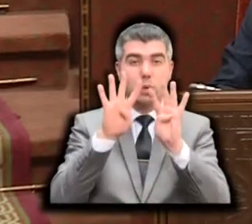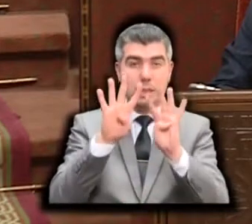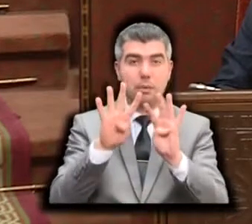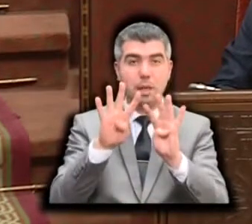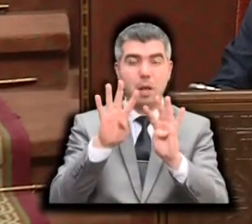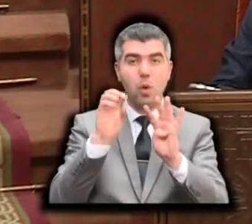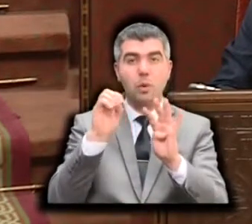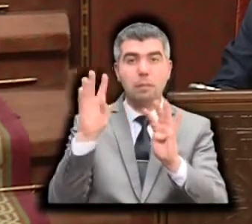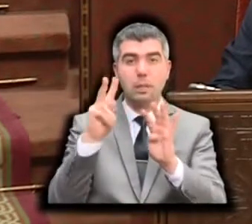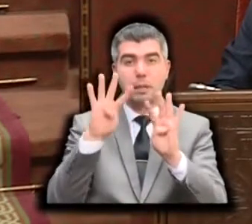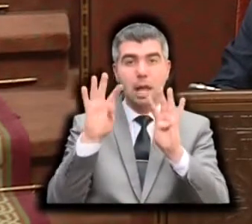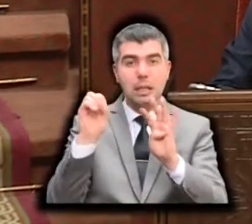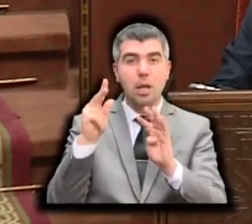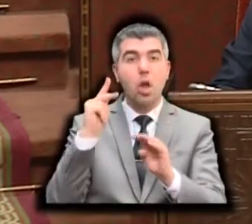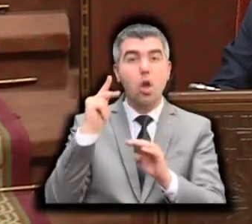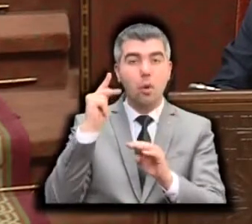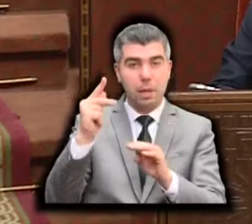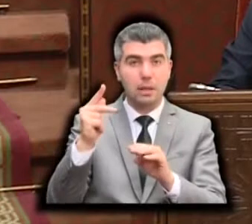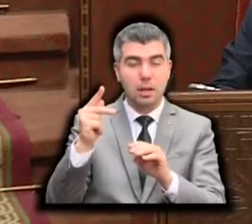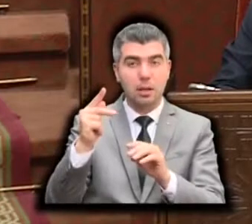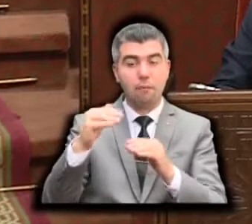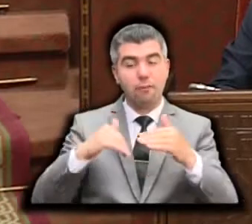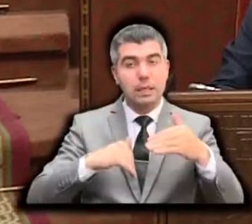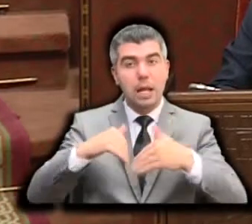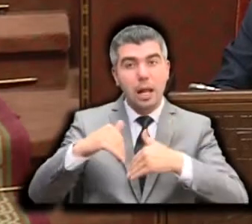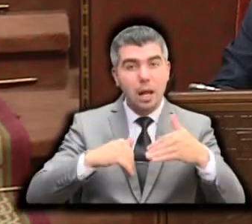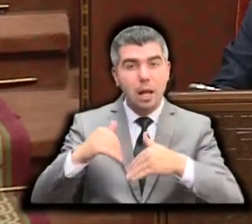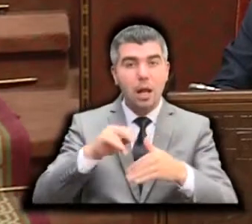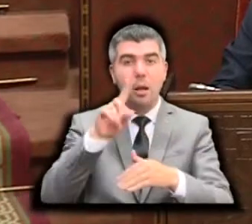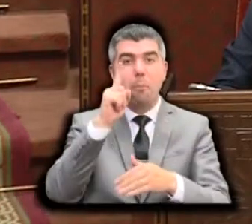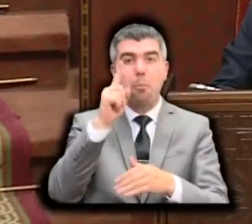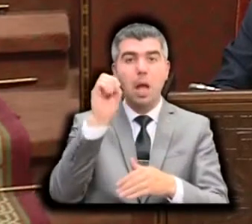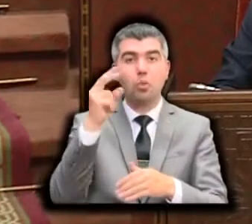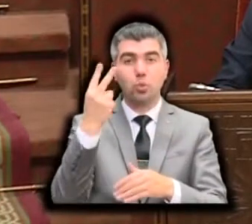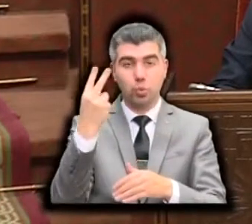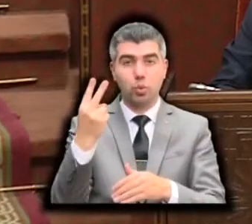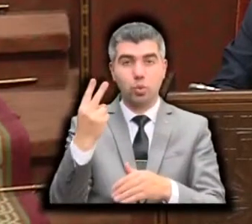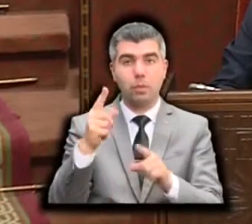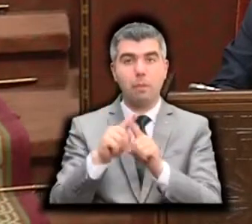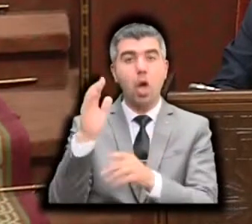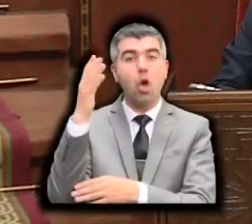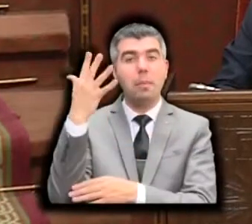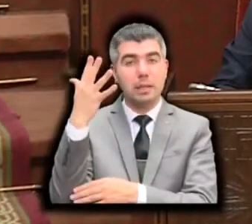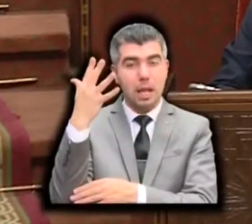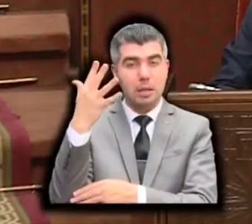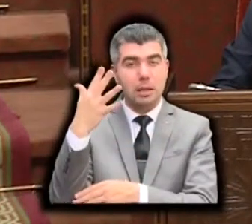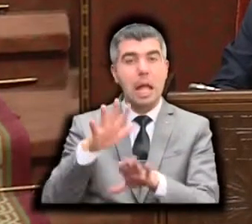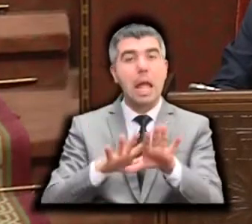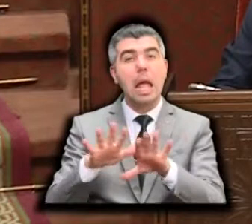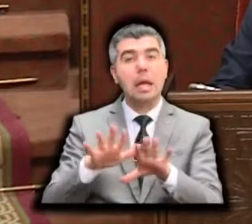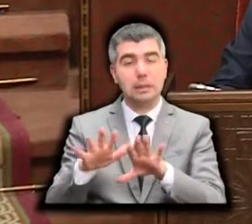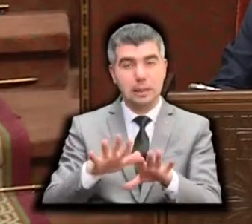5880 كيلومتر من الطرق الوطنيه والجهه والاقليميه، منها 102 كيلومتر كانت في الخميسات و54 في اكادير داو